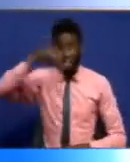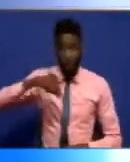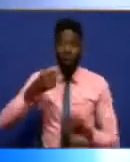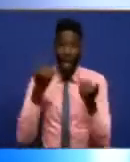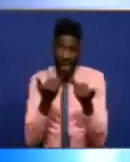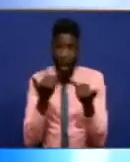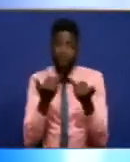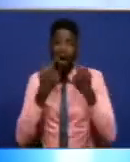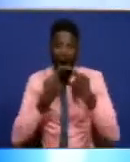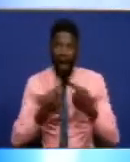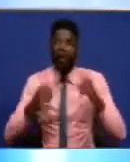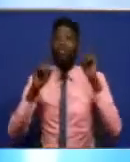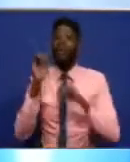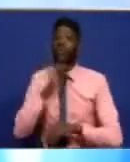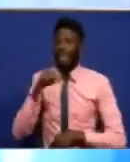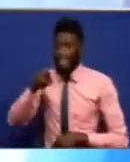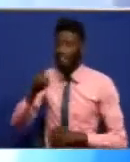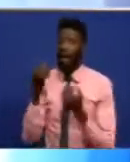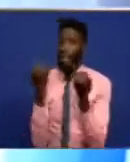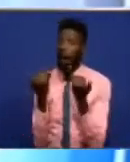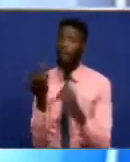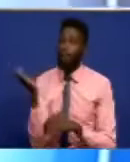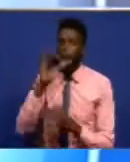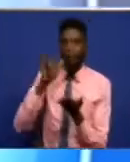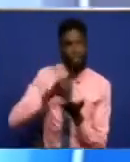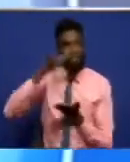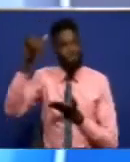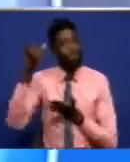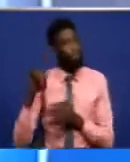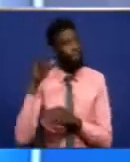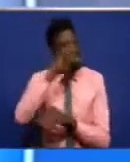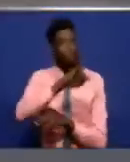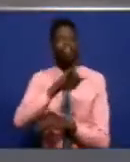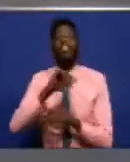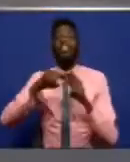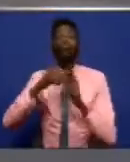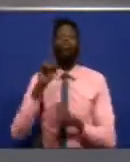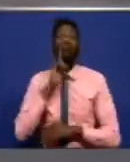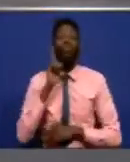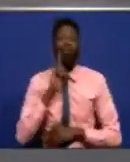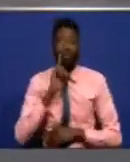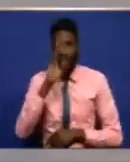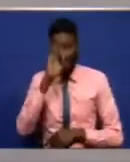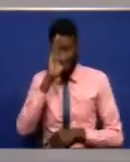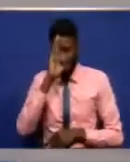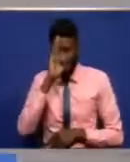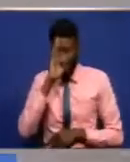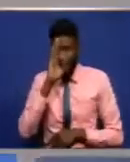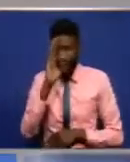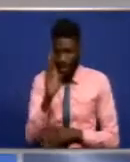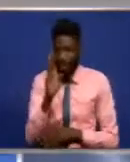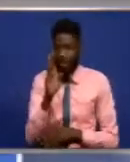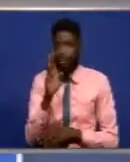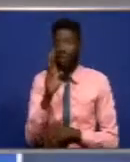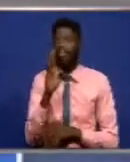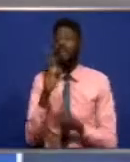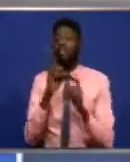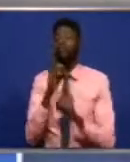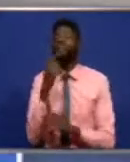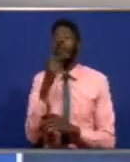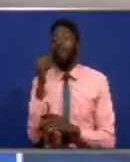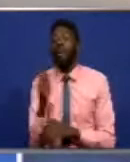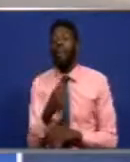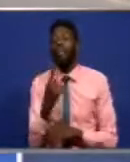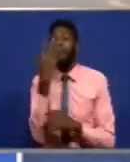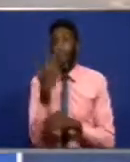kwamba limeregelea safari zake za ndege kuanzia hapo kesho tarehe 2 Jumapili ya mwezi wa Mei mwaka 2021, na itakuwa